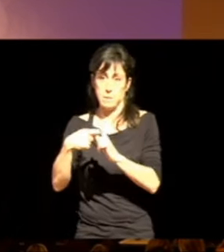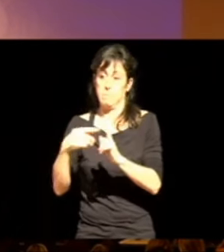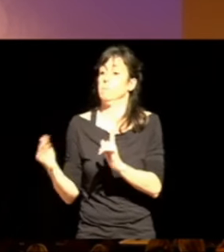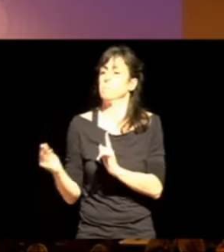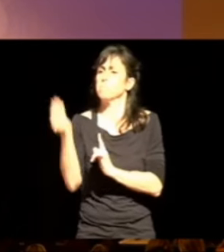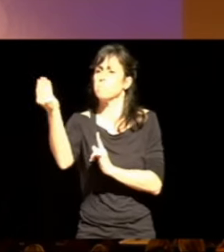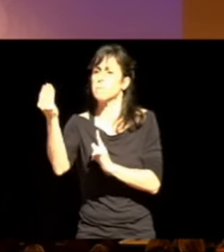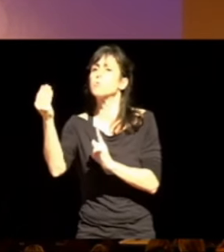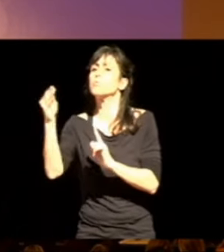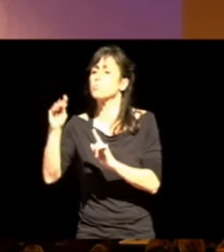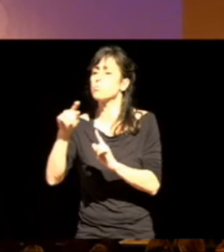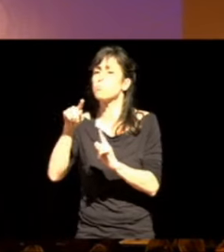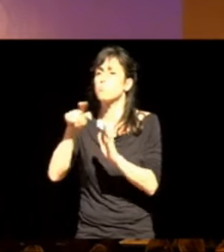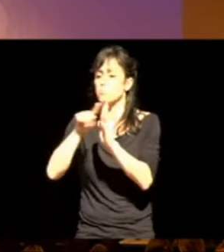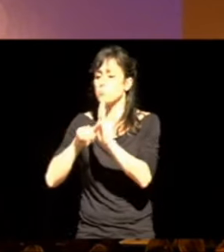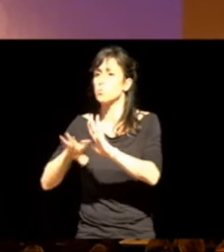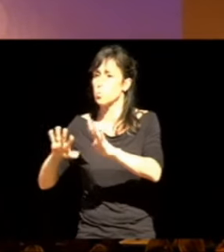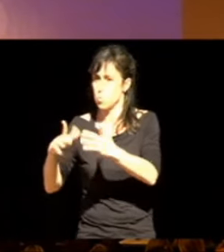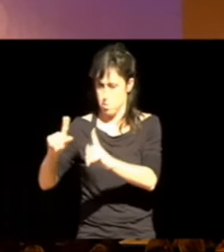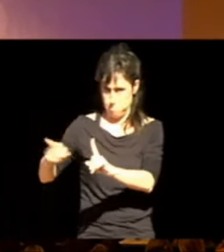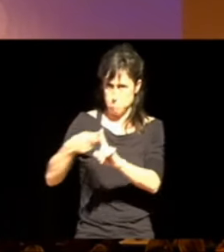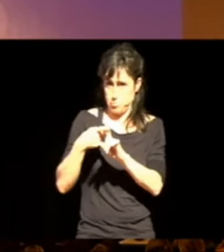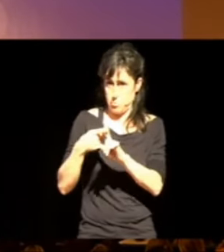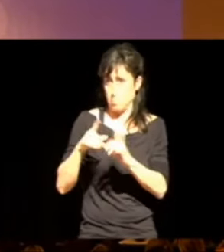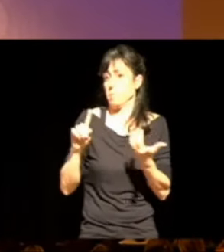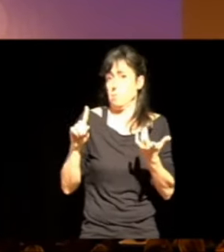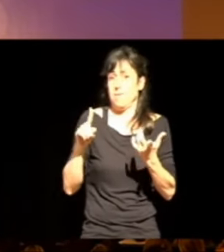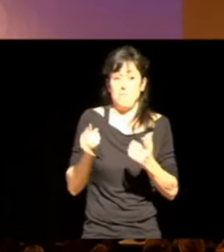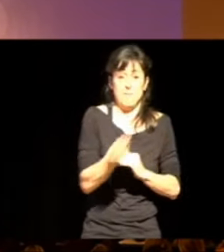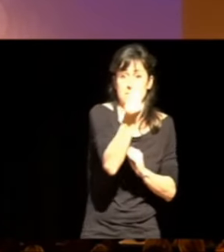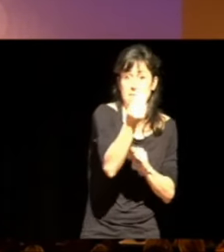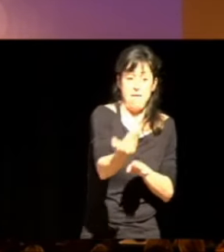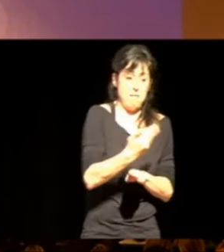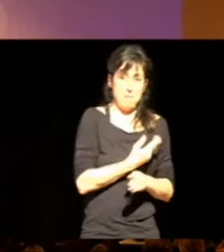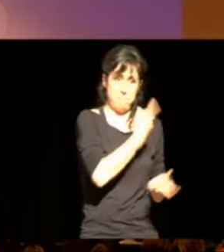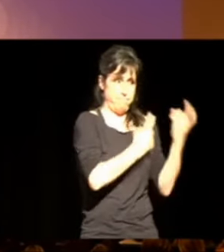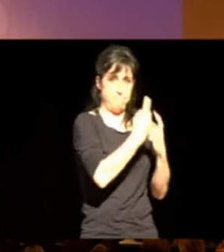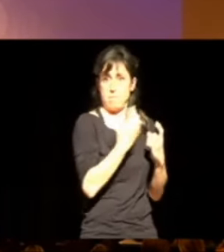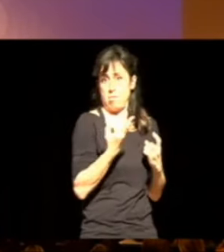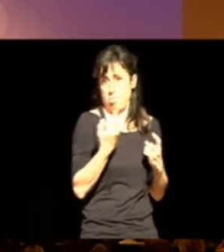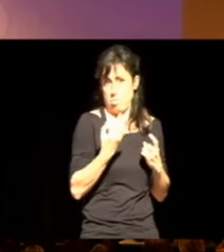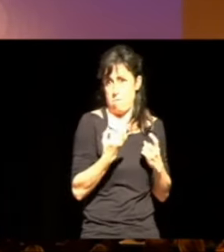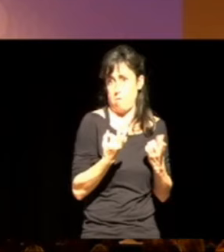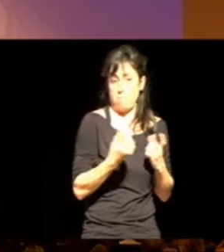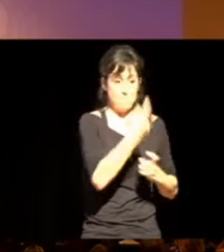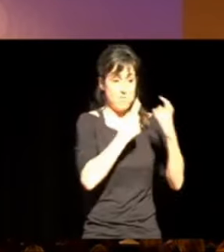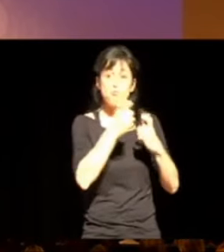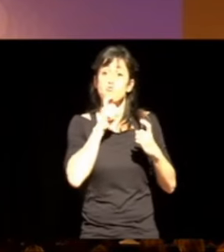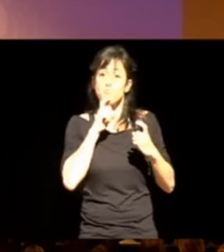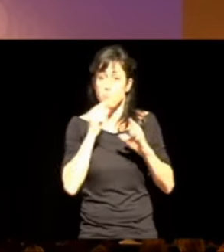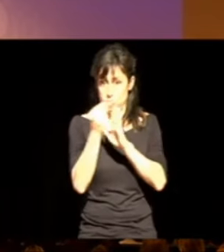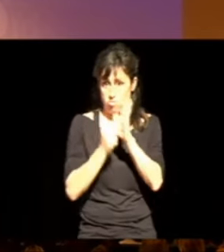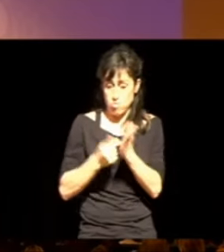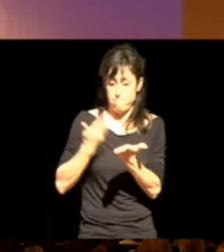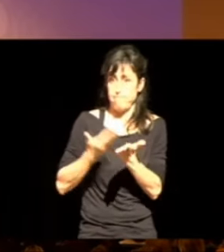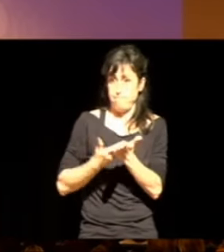dugu, ebaluatzeko informazioa jaso behar dugu, eta informazioa jasotzeko datuak eta evidentziak behar ditugu. Eta hori da,